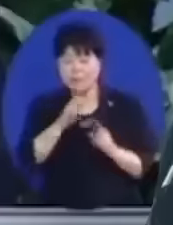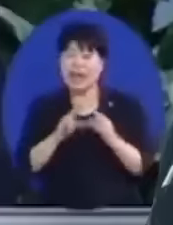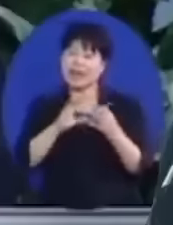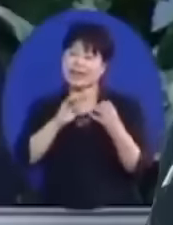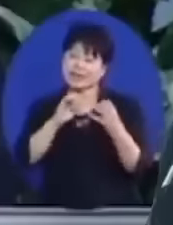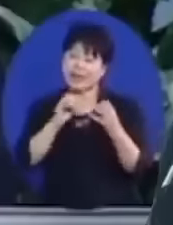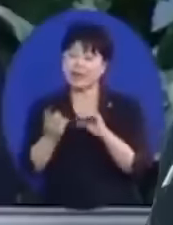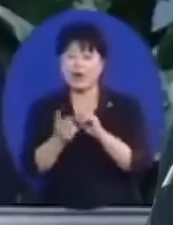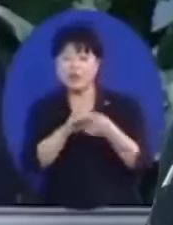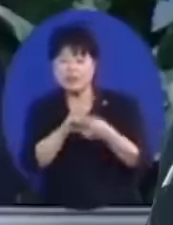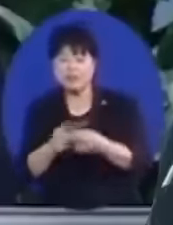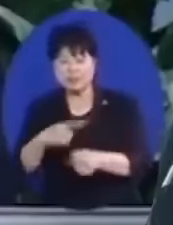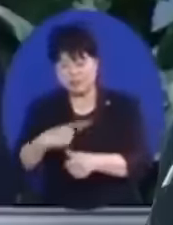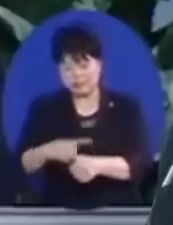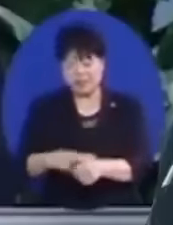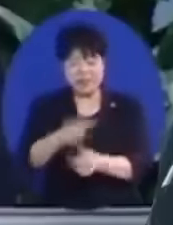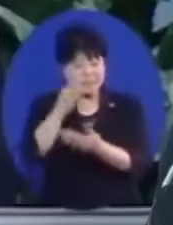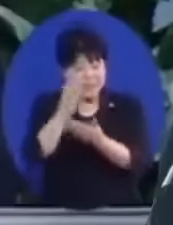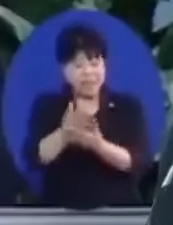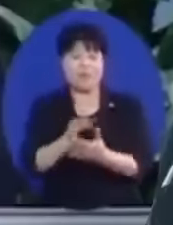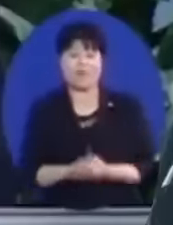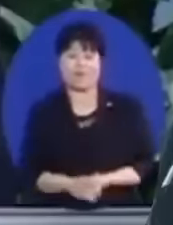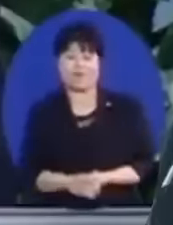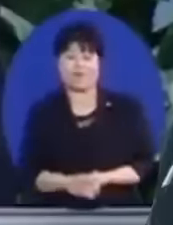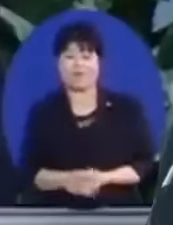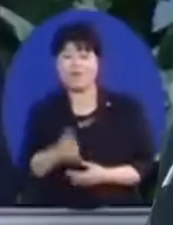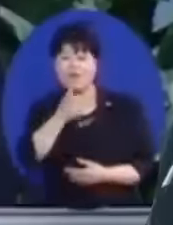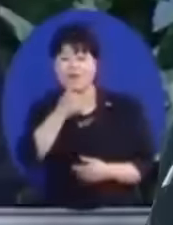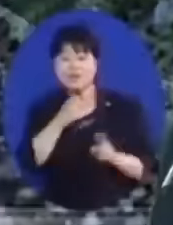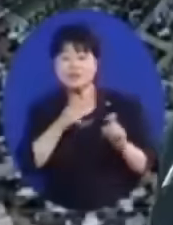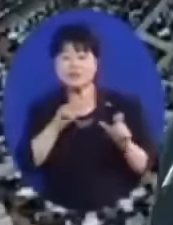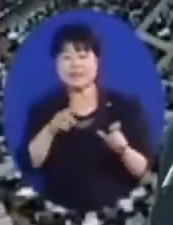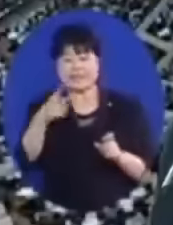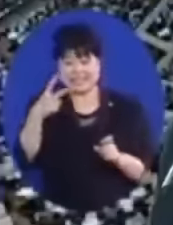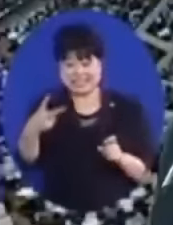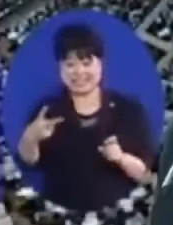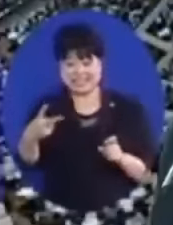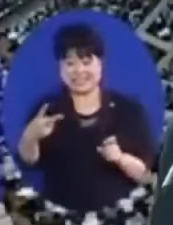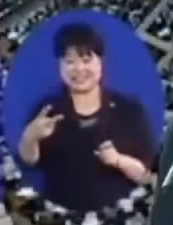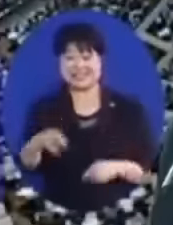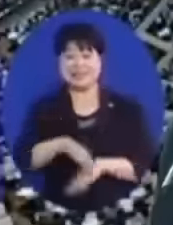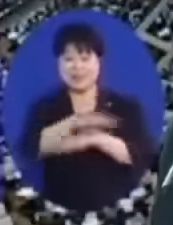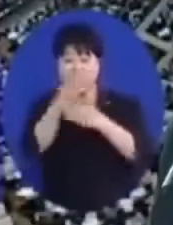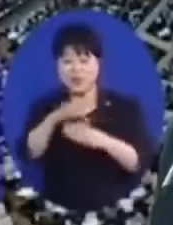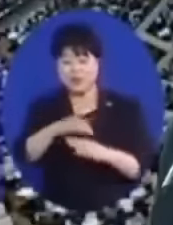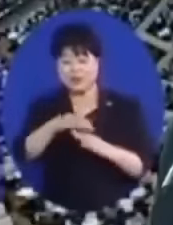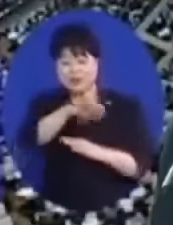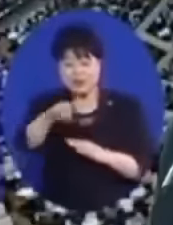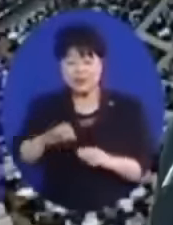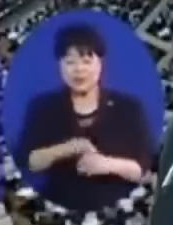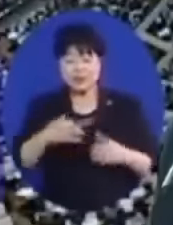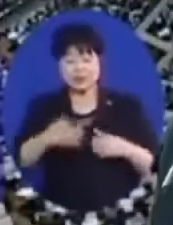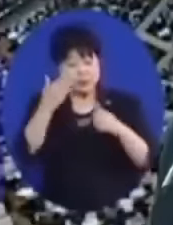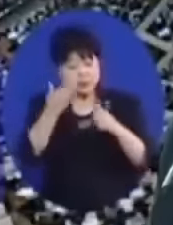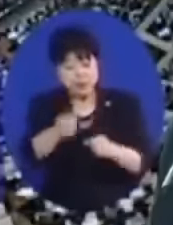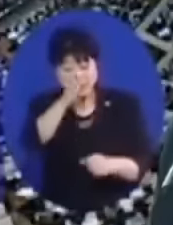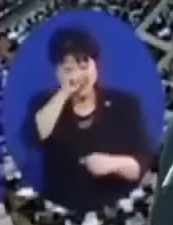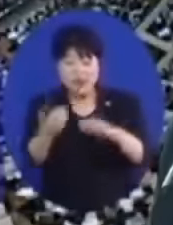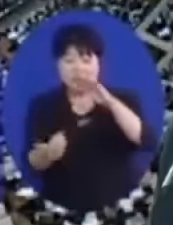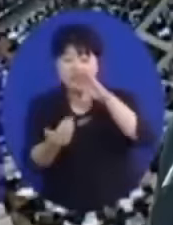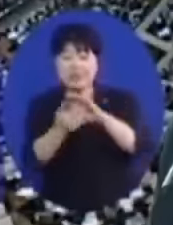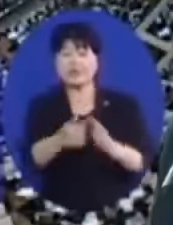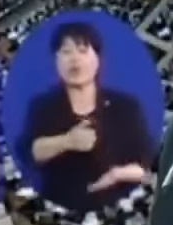하고 서로 비평하고 비난하지 말라는 것입니다. 로마서 15장 2절에 우리 각 사람이 이웃을 기쁘게 하되 선을 이루고